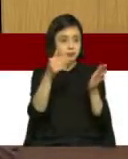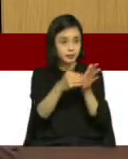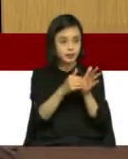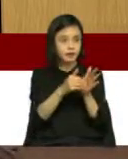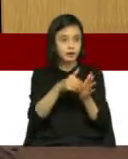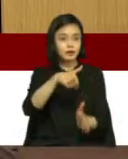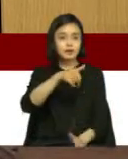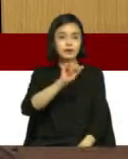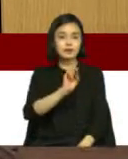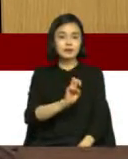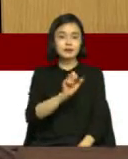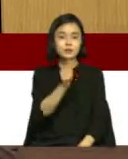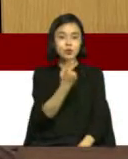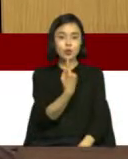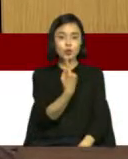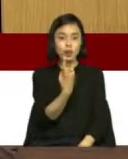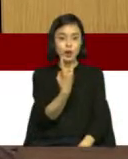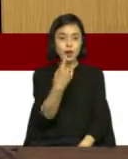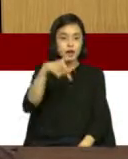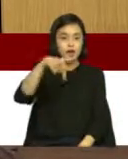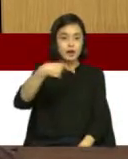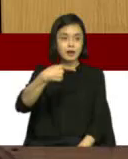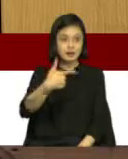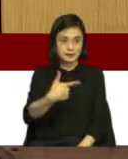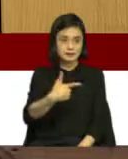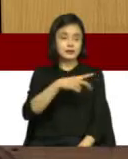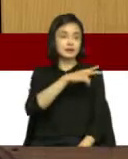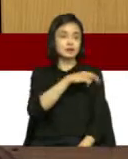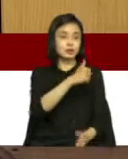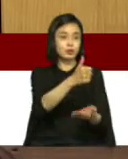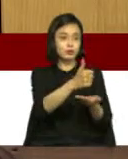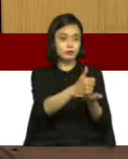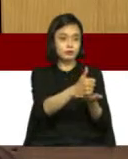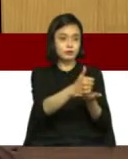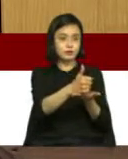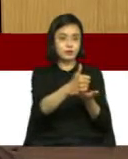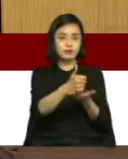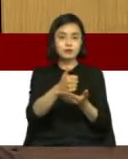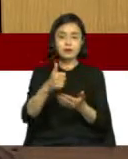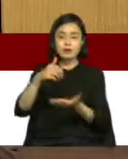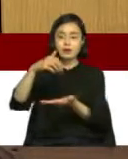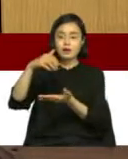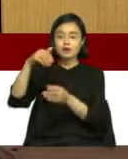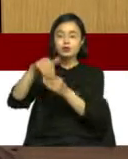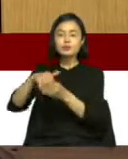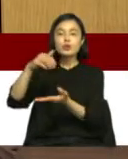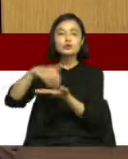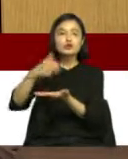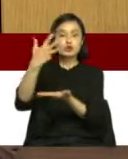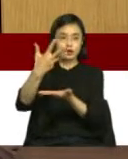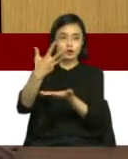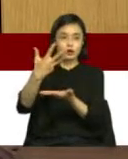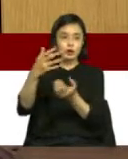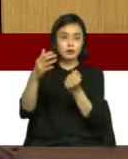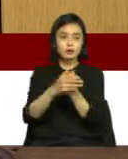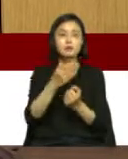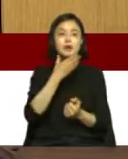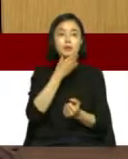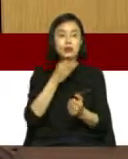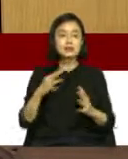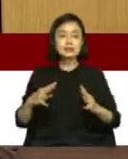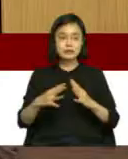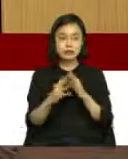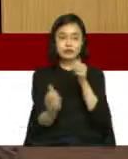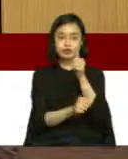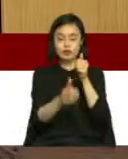8표로 출석 의원 과반수 이상의 득표를 하였기에 전반기 복지건설위원회 위원장으로